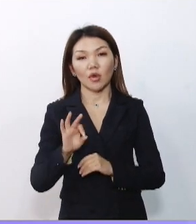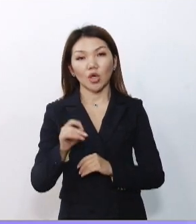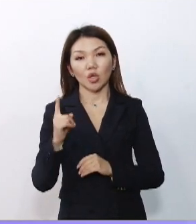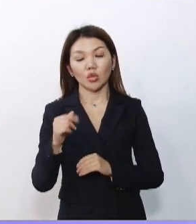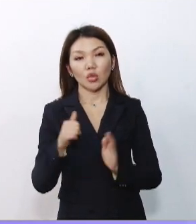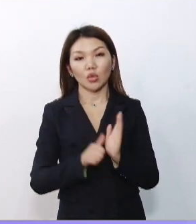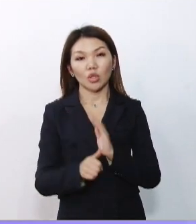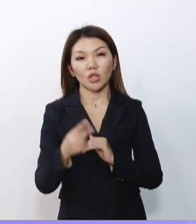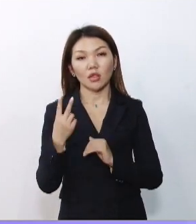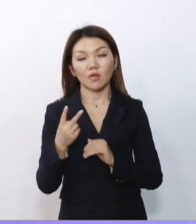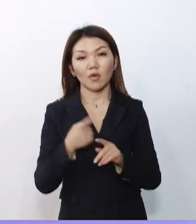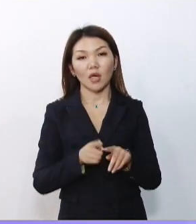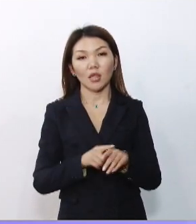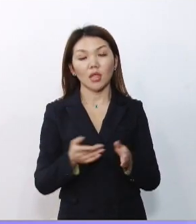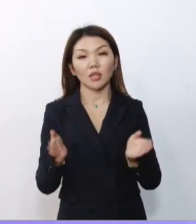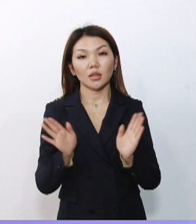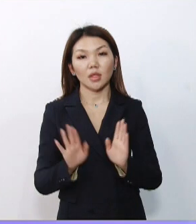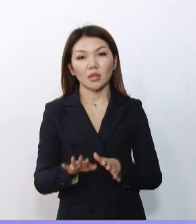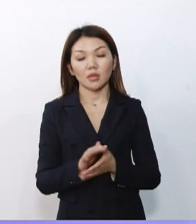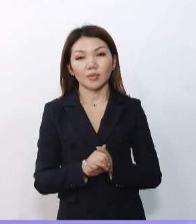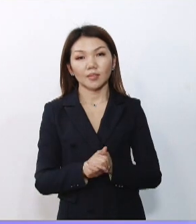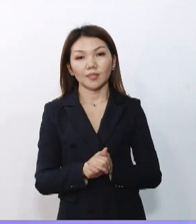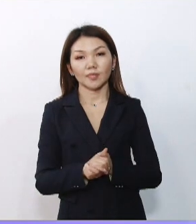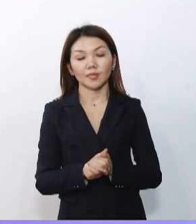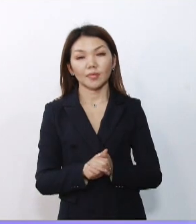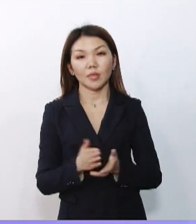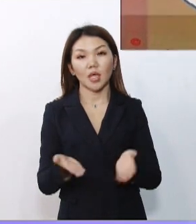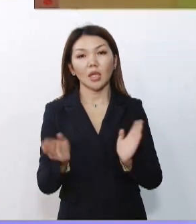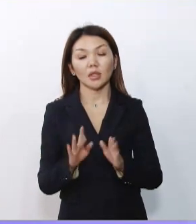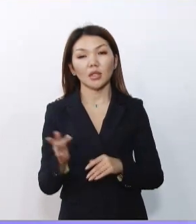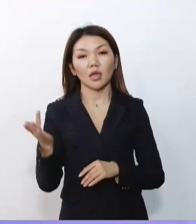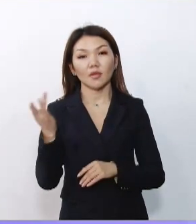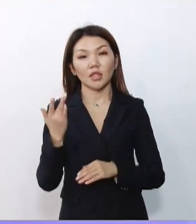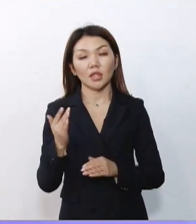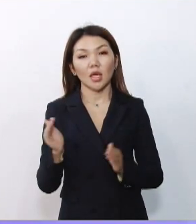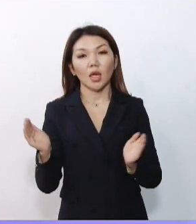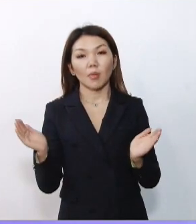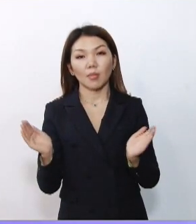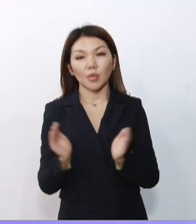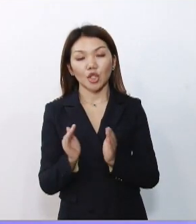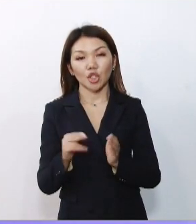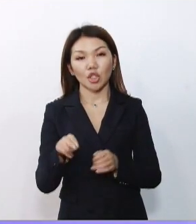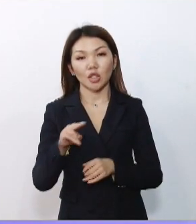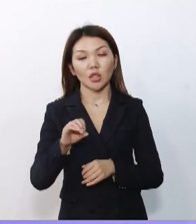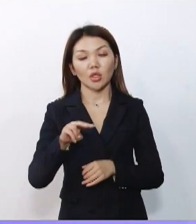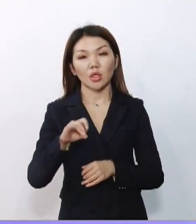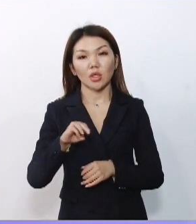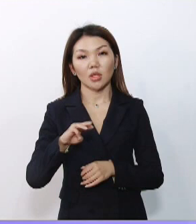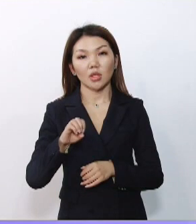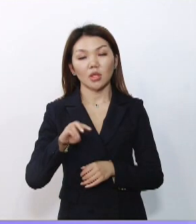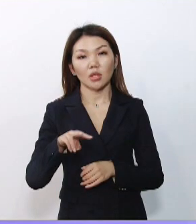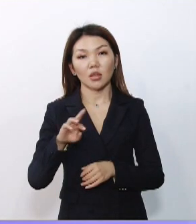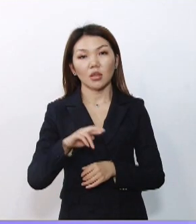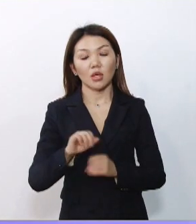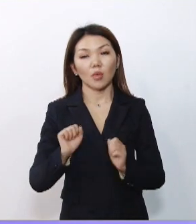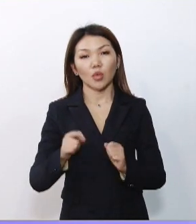162 – это остаток. Остаток всегда меньше делителя. Можно